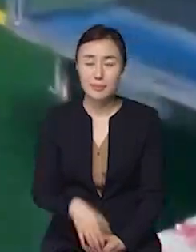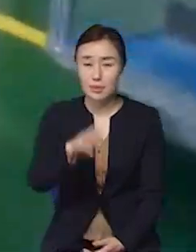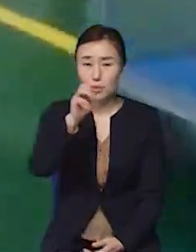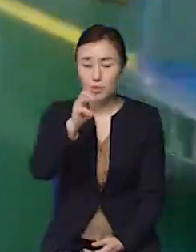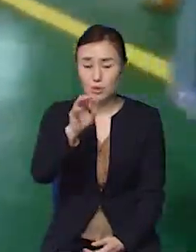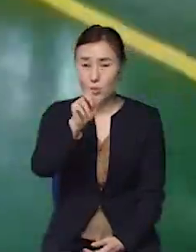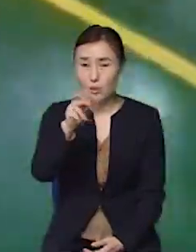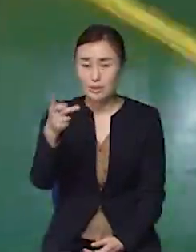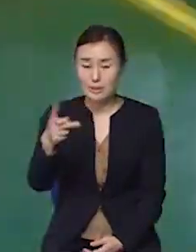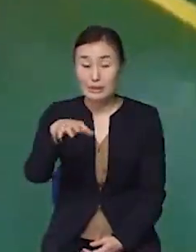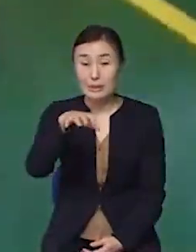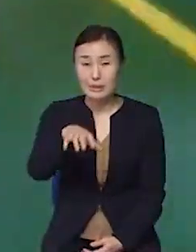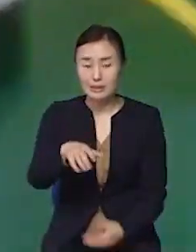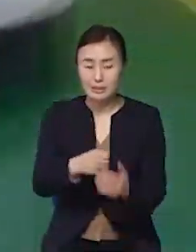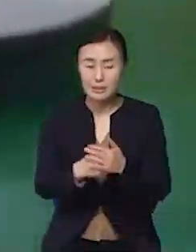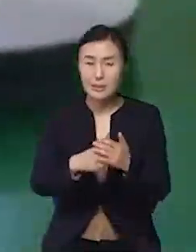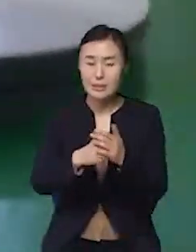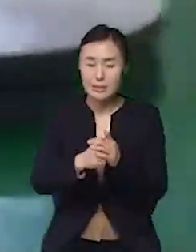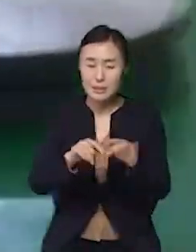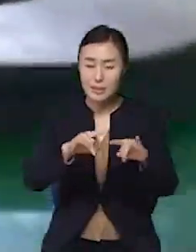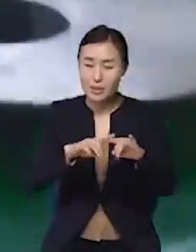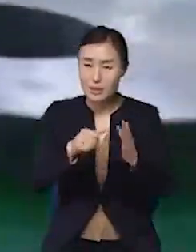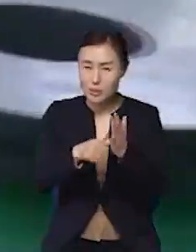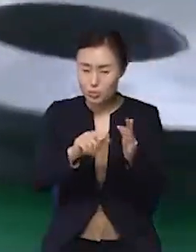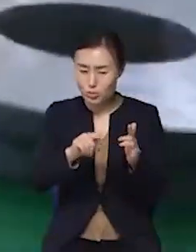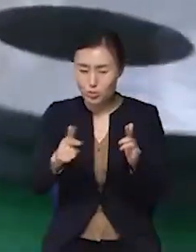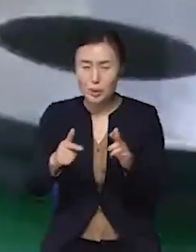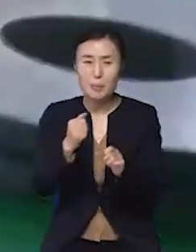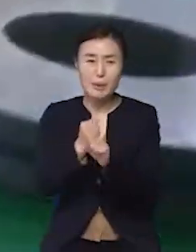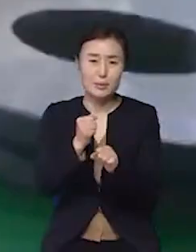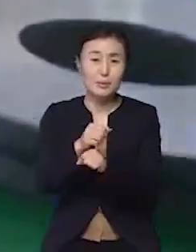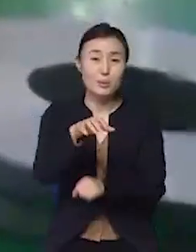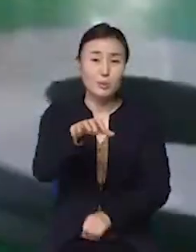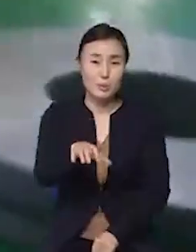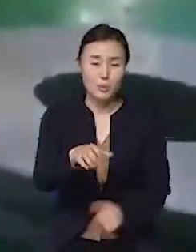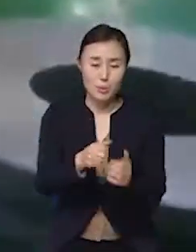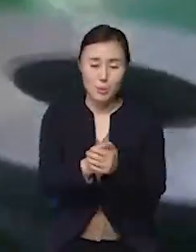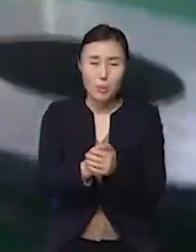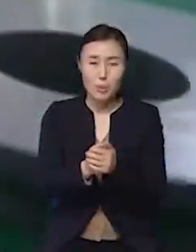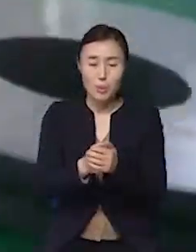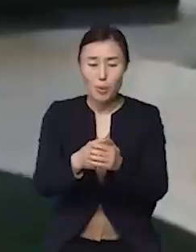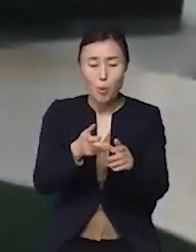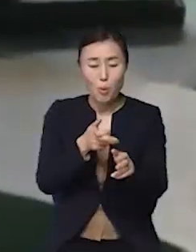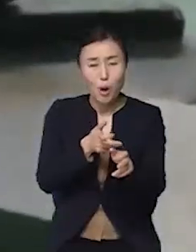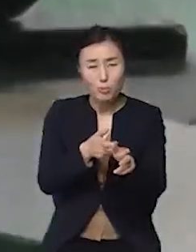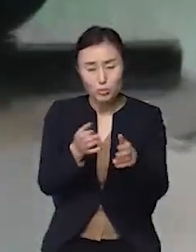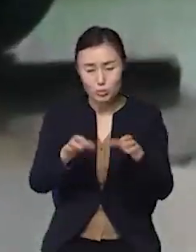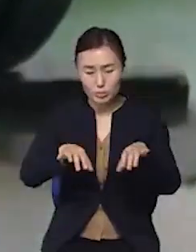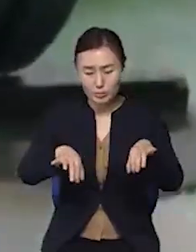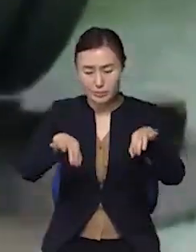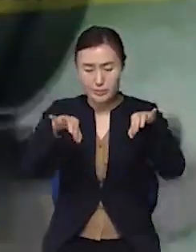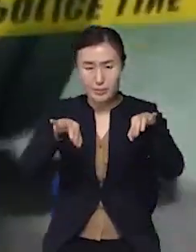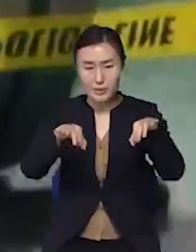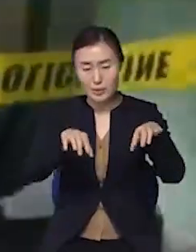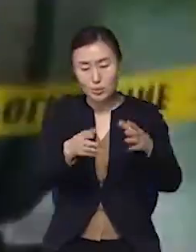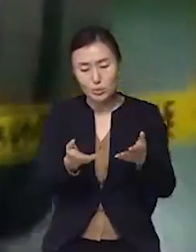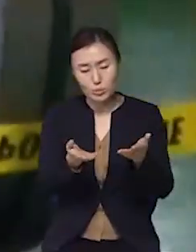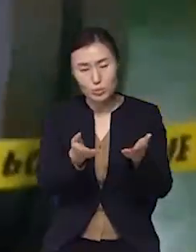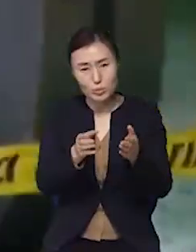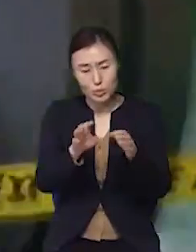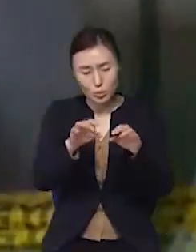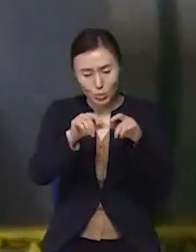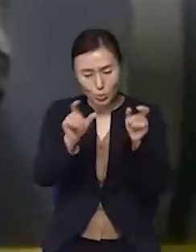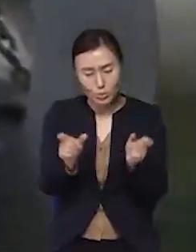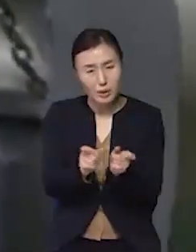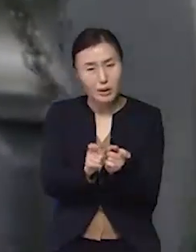광주 광산구에 위치한 전자제품 제조업체입니다. 화물 운반장치에 매달려 있는 철판 코일 옆으로 다른